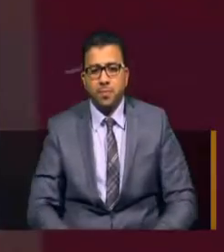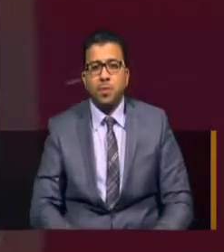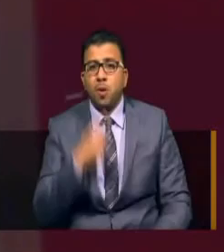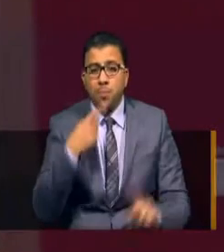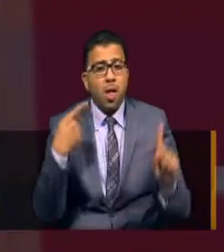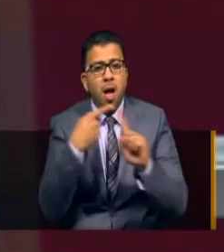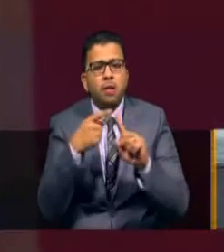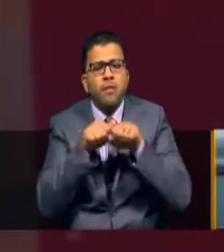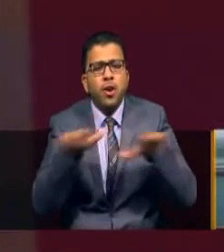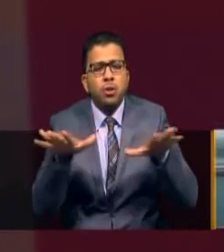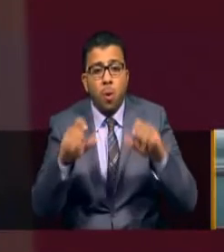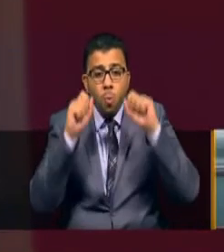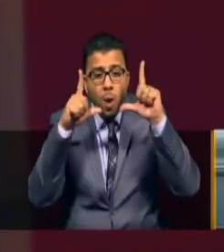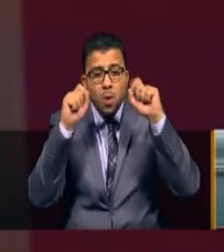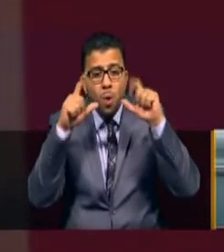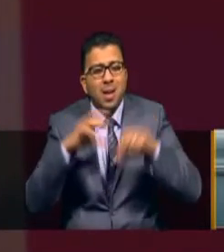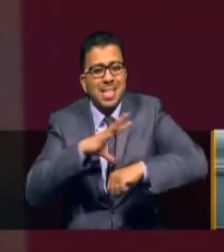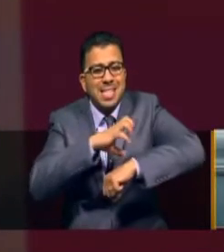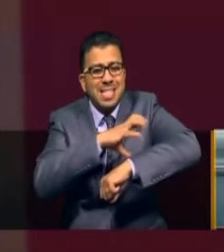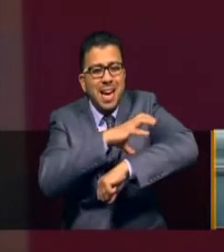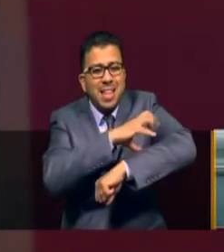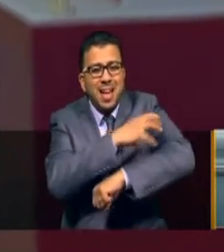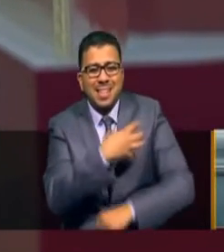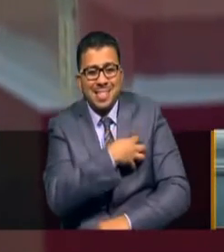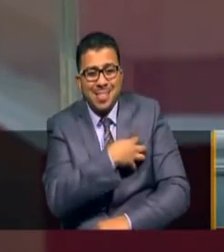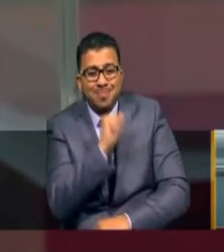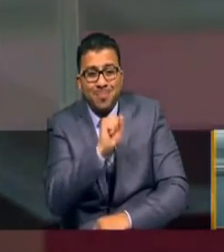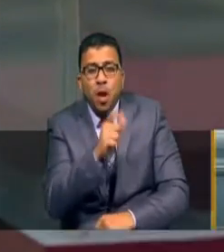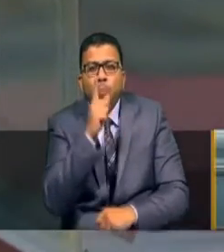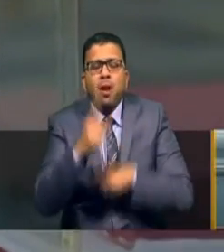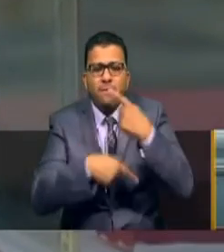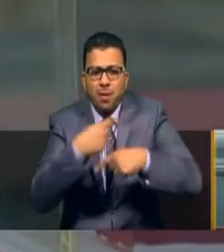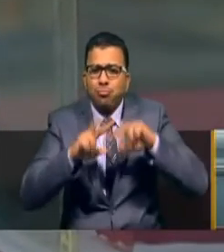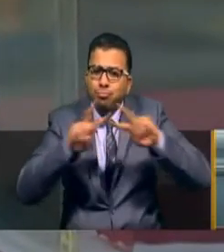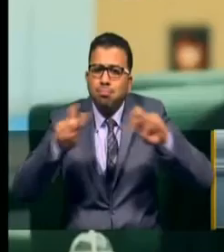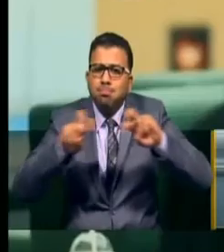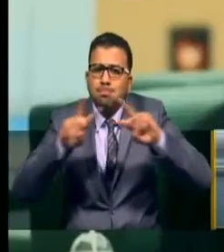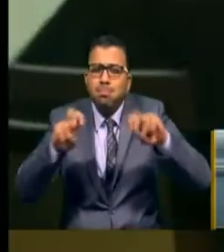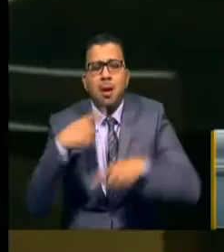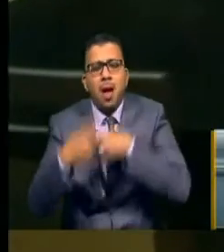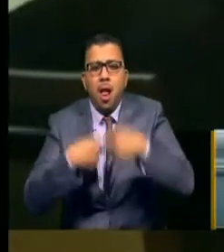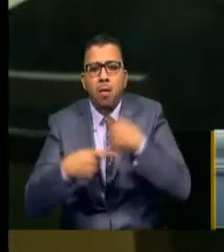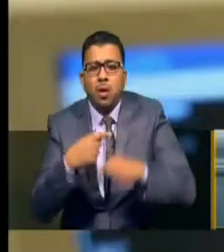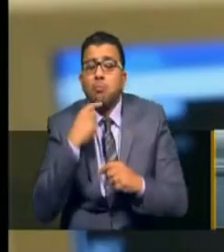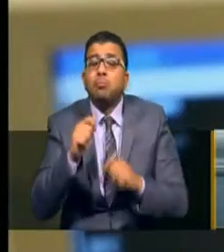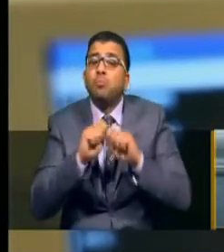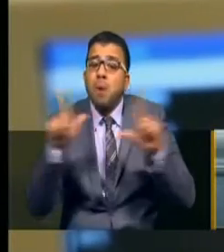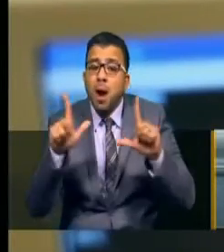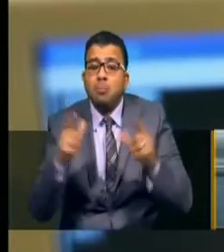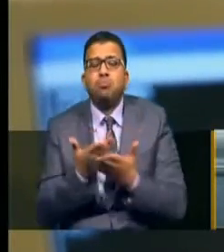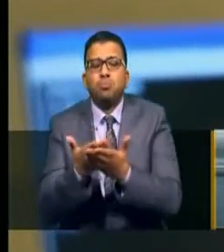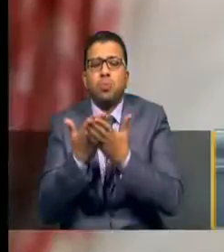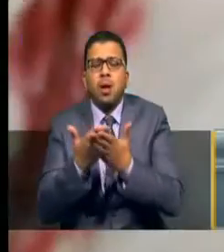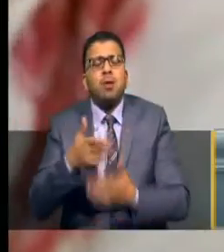بهدف نشر وتعزيز الوعي بسرطان الثدي وأهمية الفحص الدوري والمبكر عنه وتوفيره مجاناً